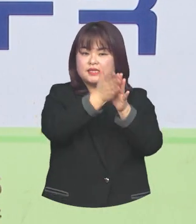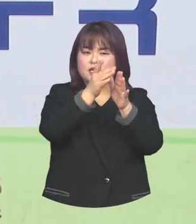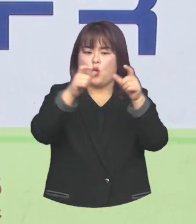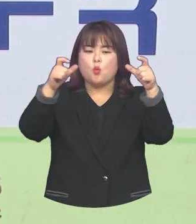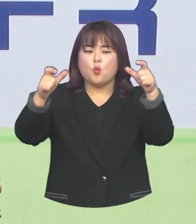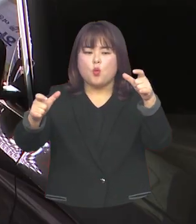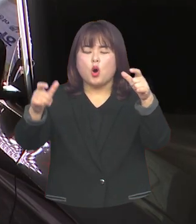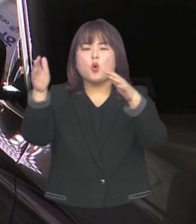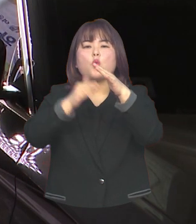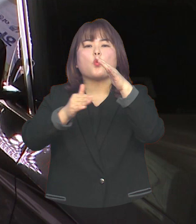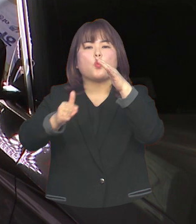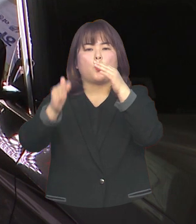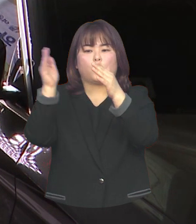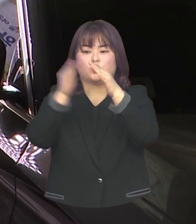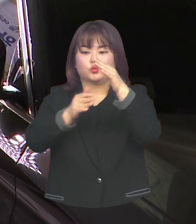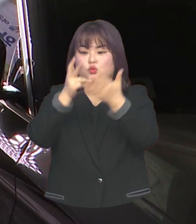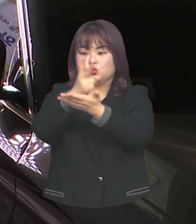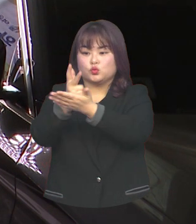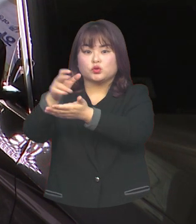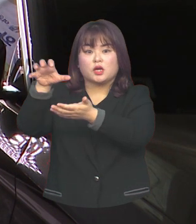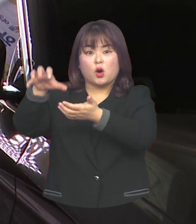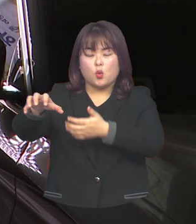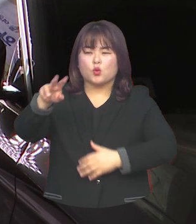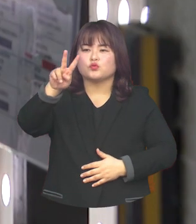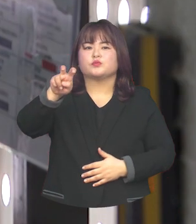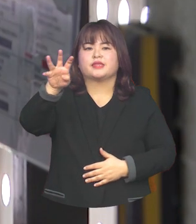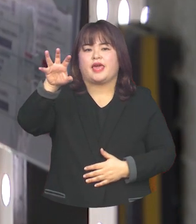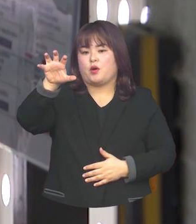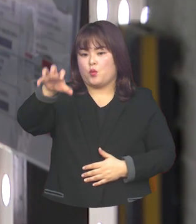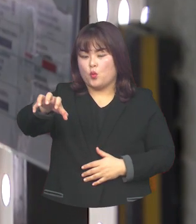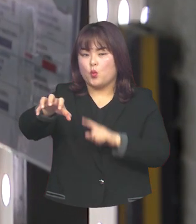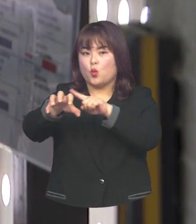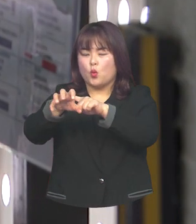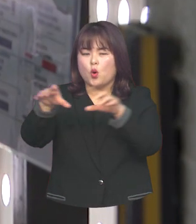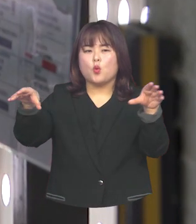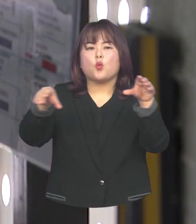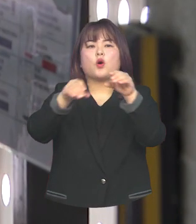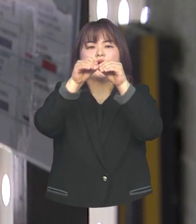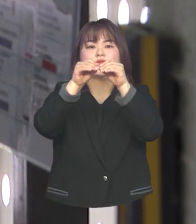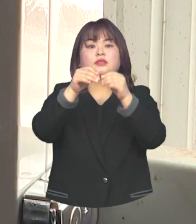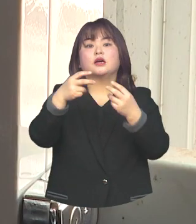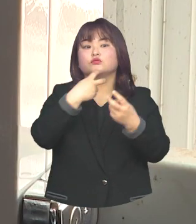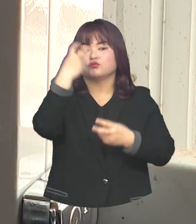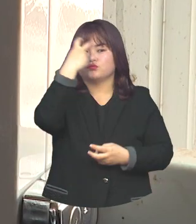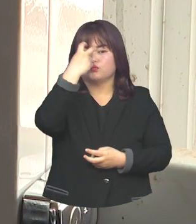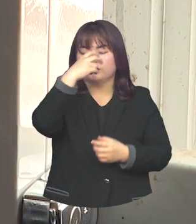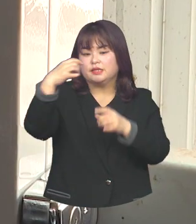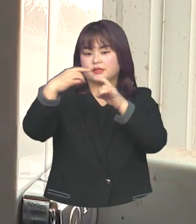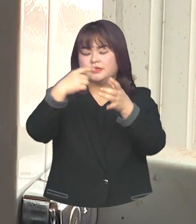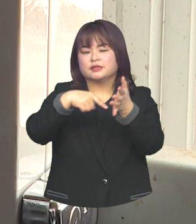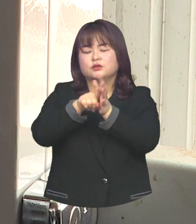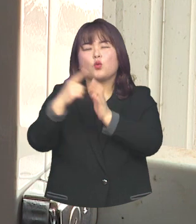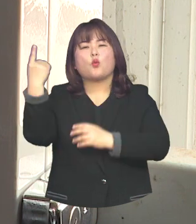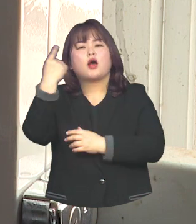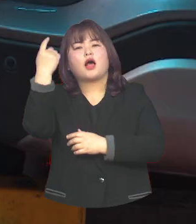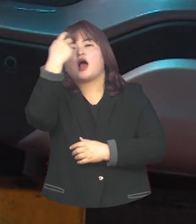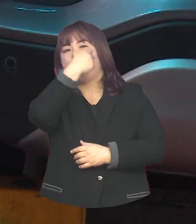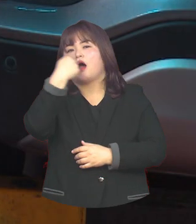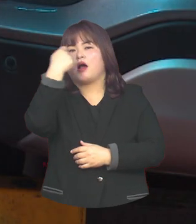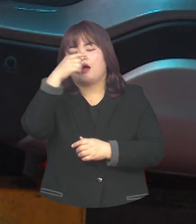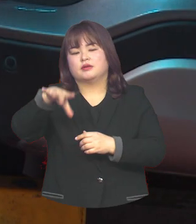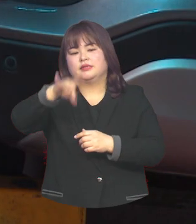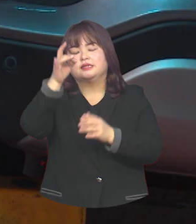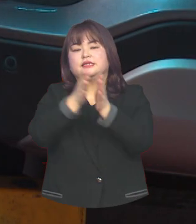용인특례시가 관내 공공공영주차장 23곳에 전기차 융합형 완속충전기와 관제장치를 설치해